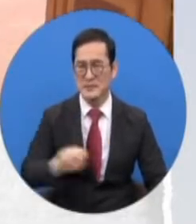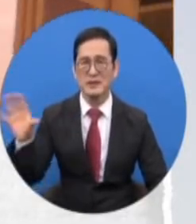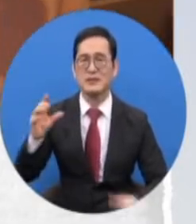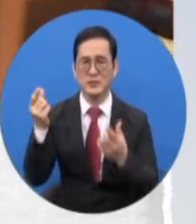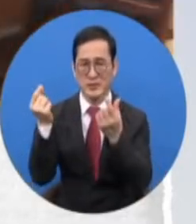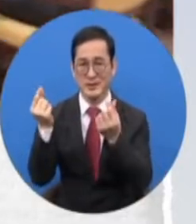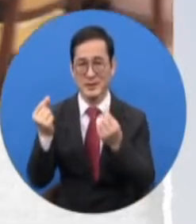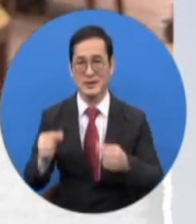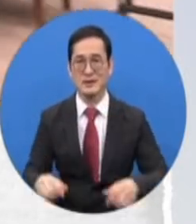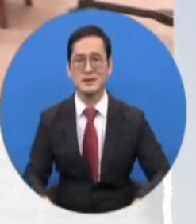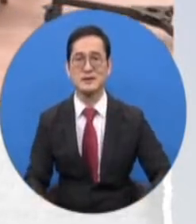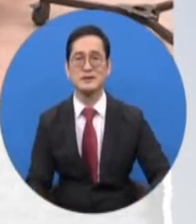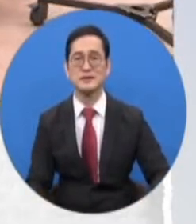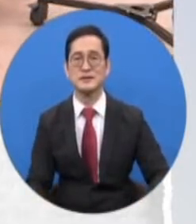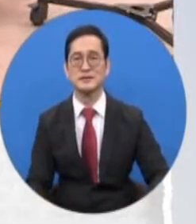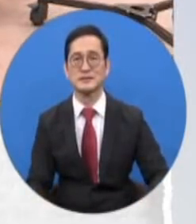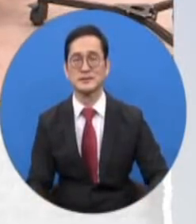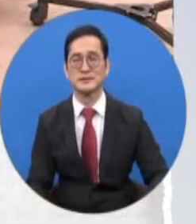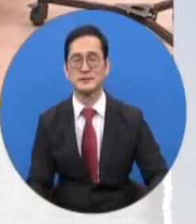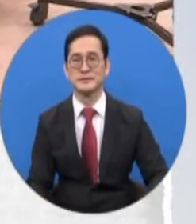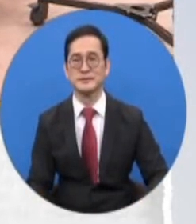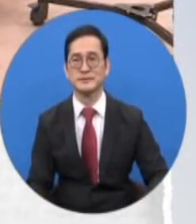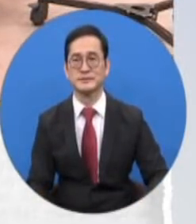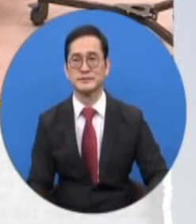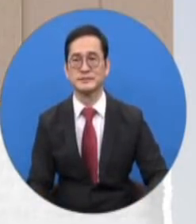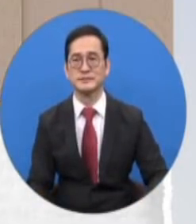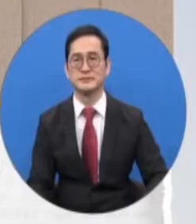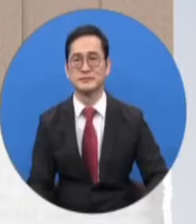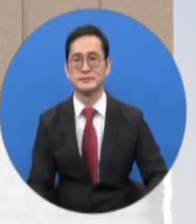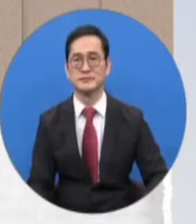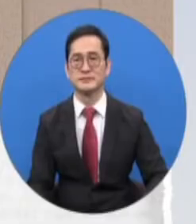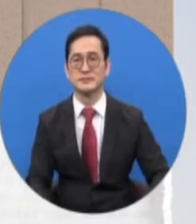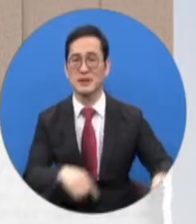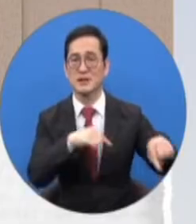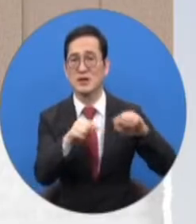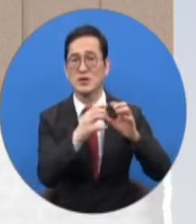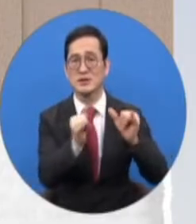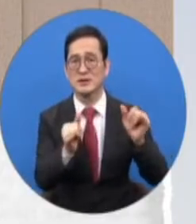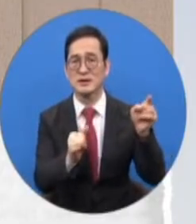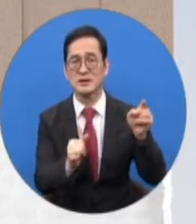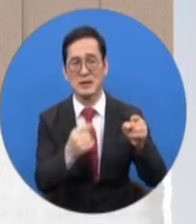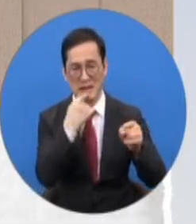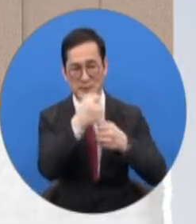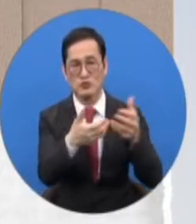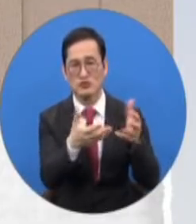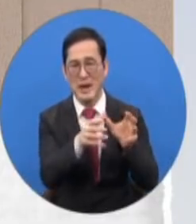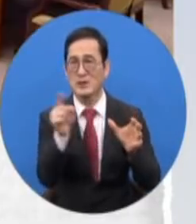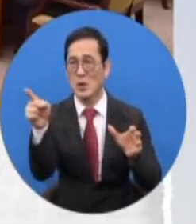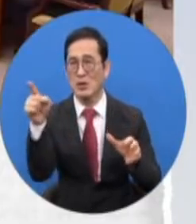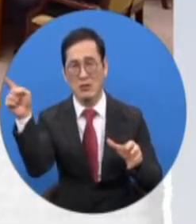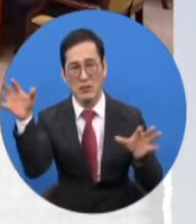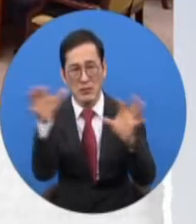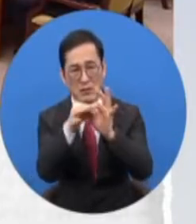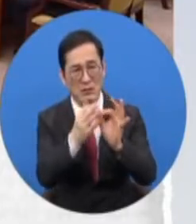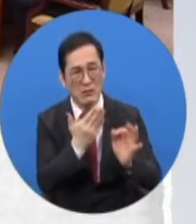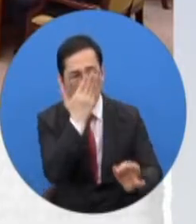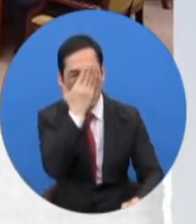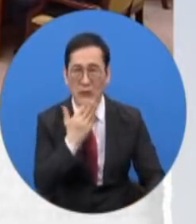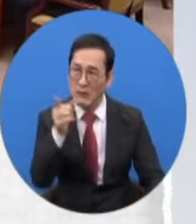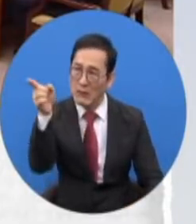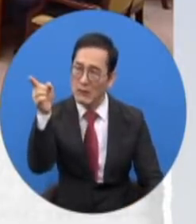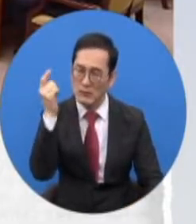이미 오염된 검찰의 문제, 검찰총장의 문제를 저는 스스로 정리를 하거나 아니면 현 정권이